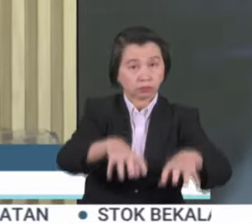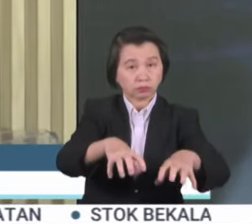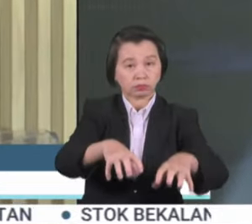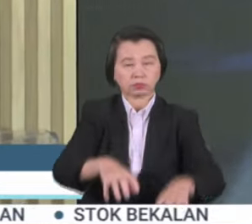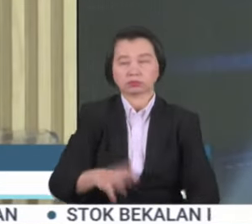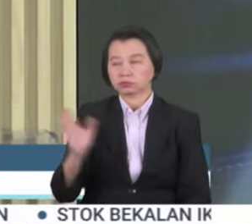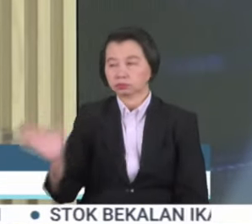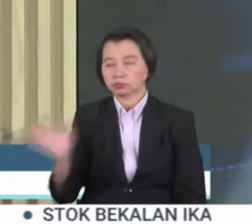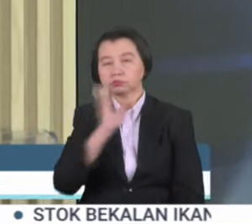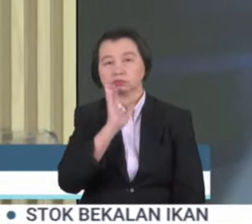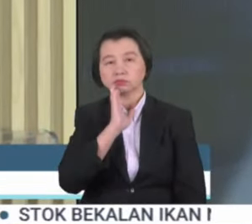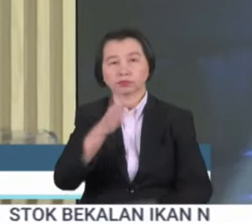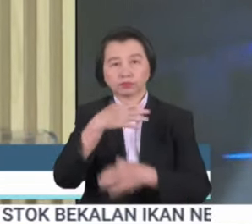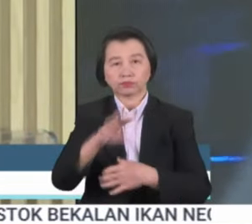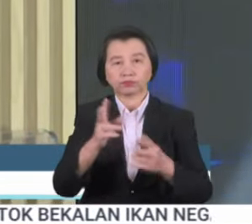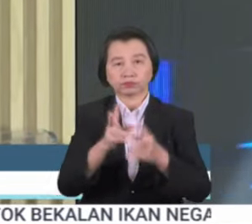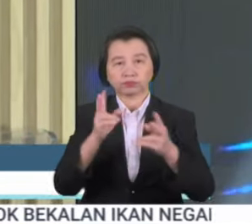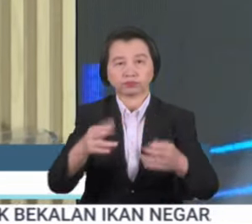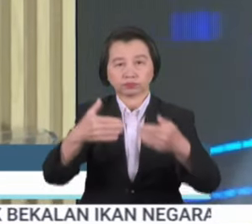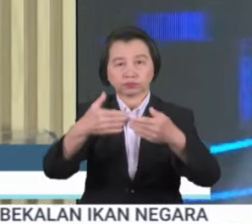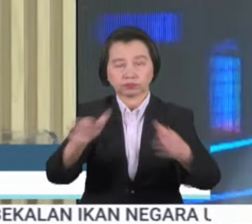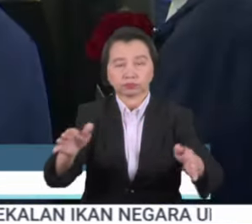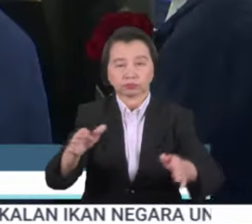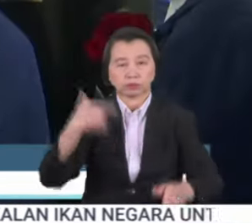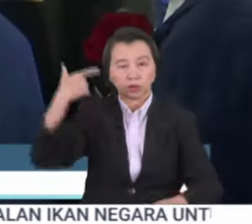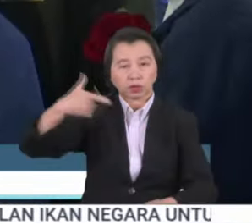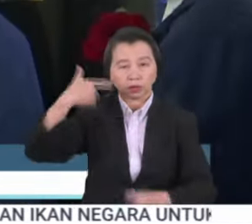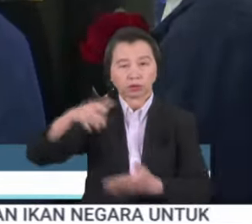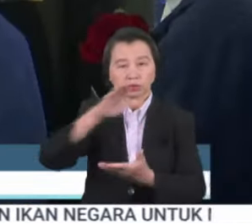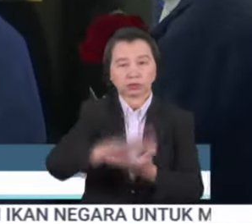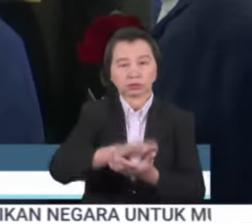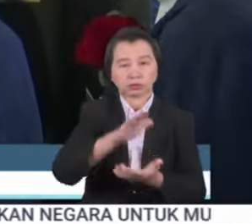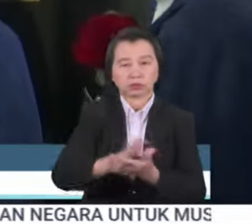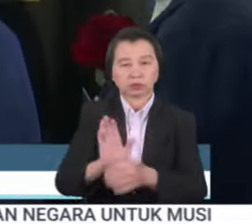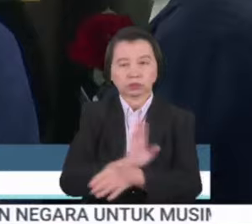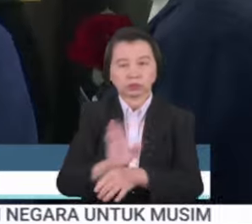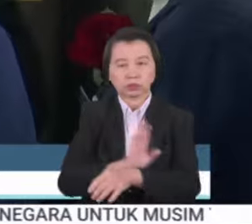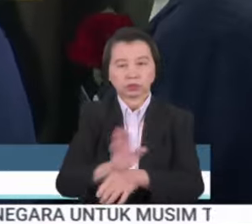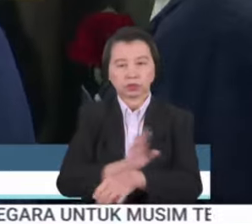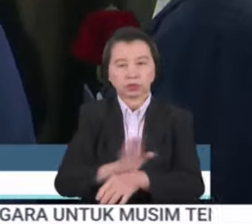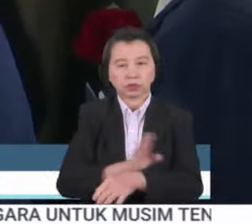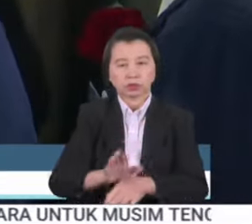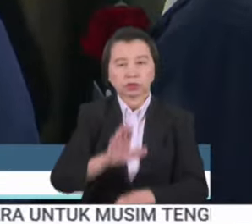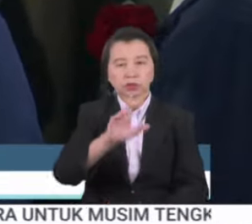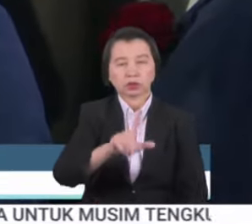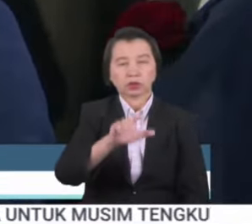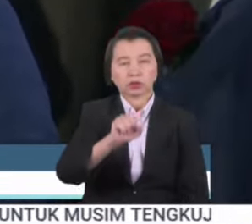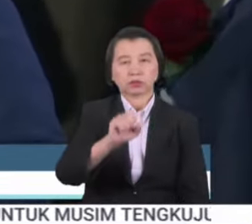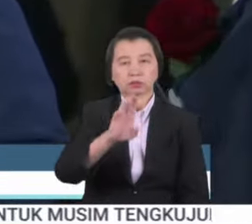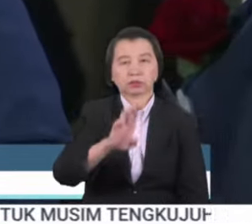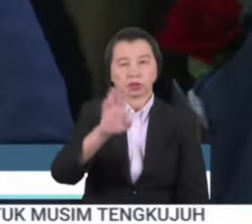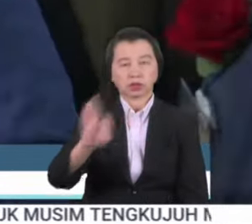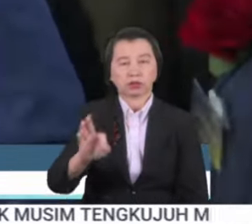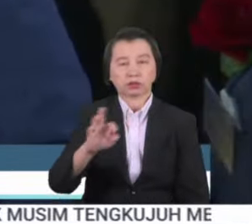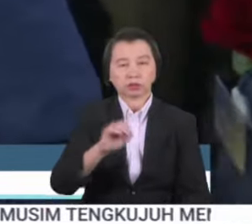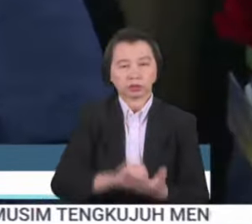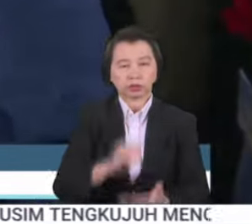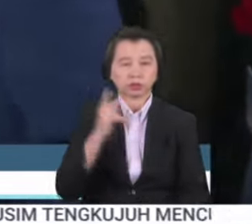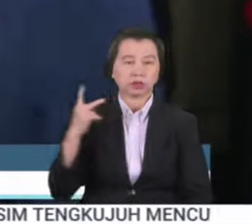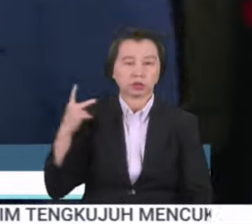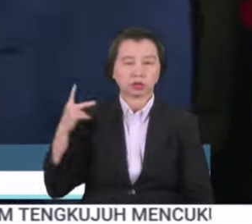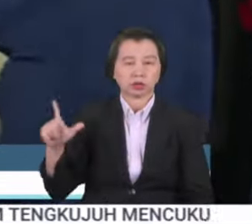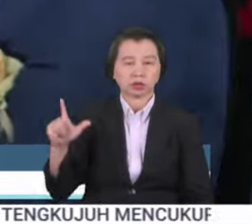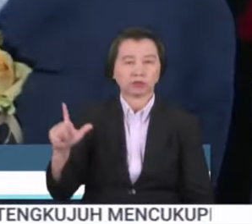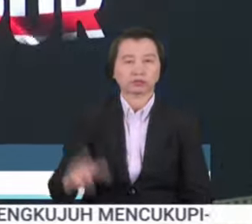Beliau berkata demikian selepas pelancaran pembukaan London School of Business and Finance LSBF cawangan Malaysia di ibu